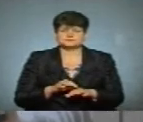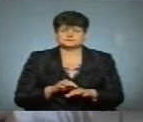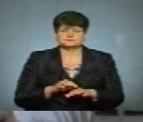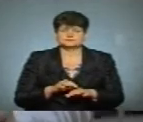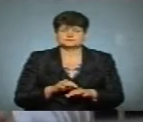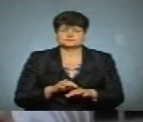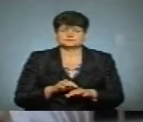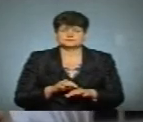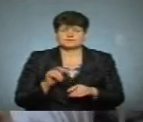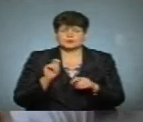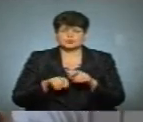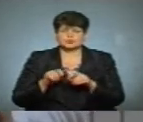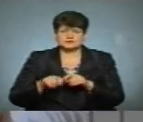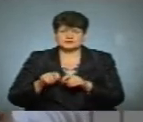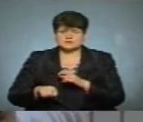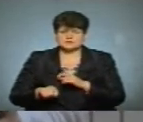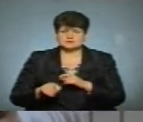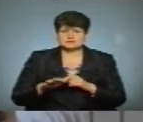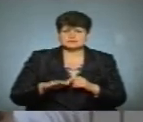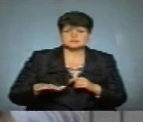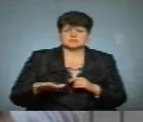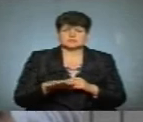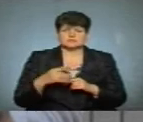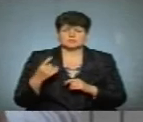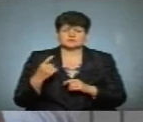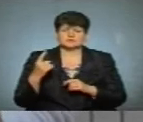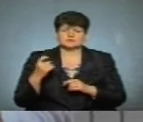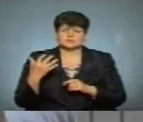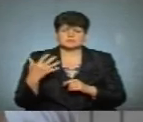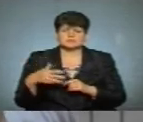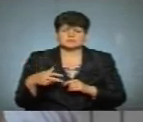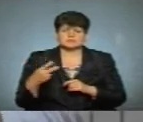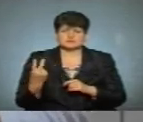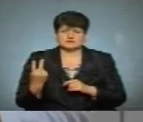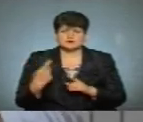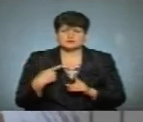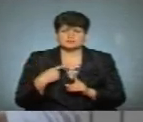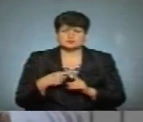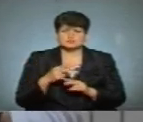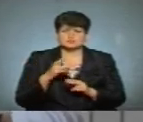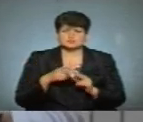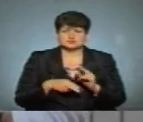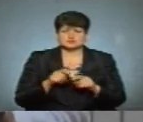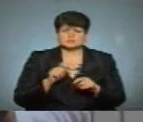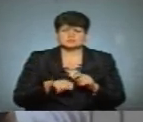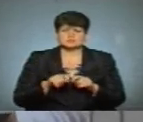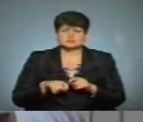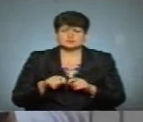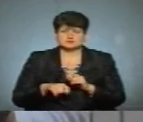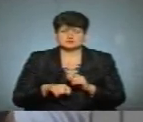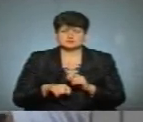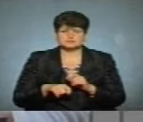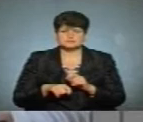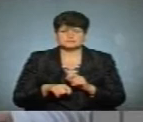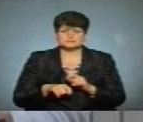власне, досліджень з території області 152 і плюс завершені дослідження